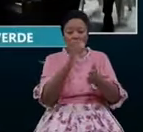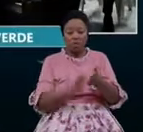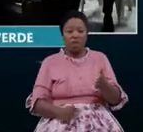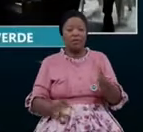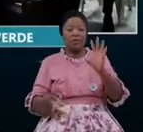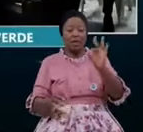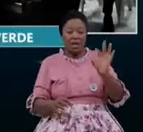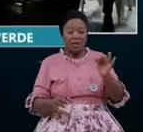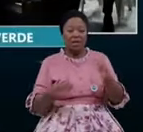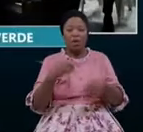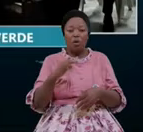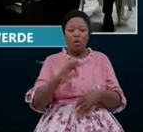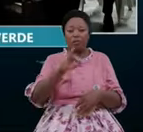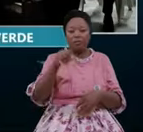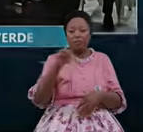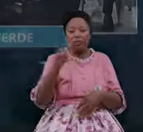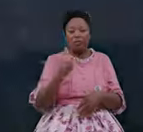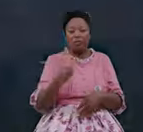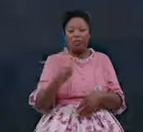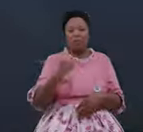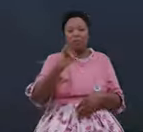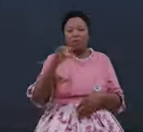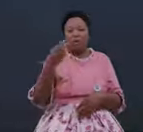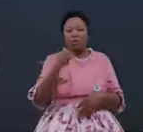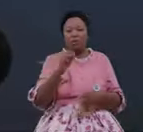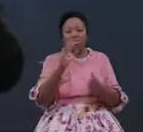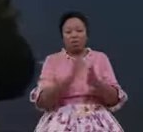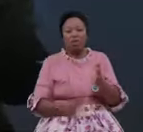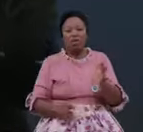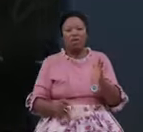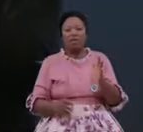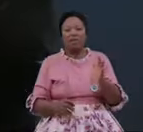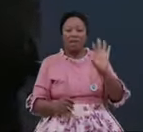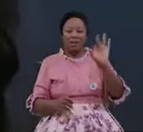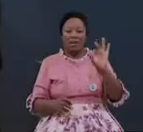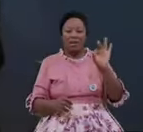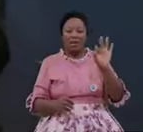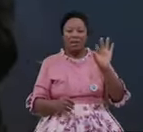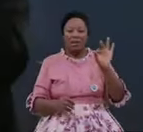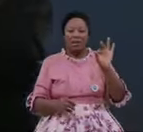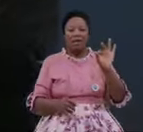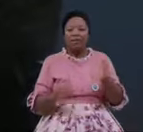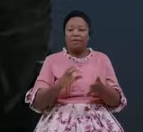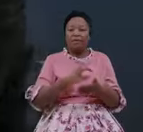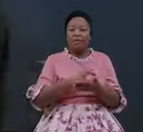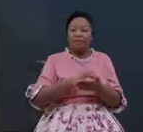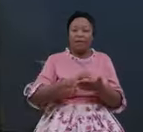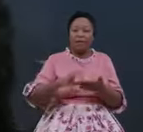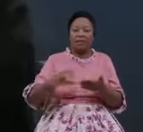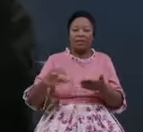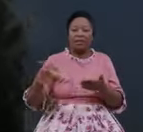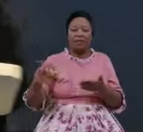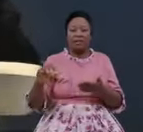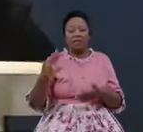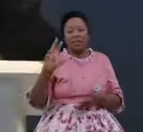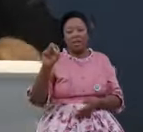point Jean 19 Jean au chapitre 19 Jean 19 je lis le